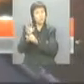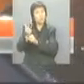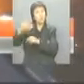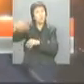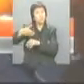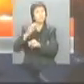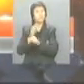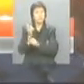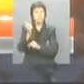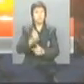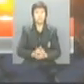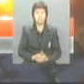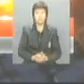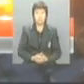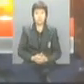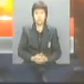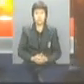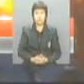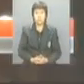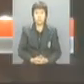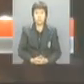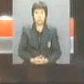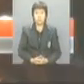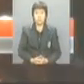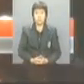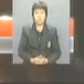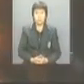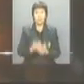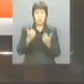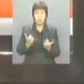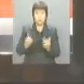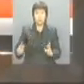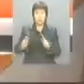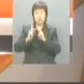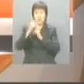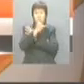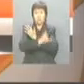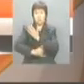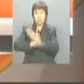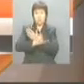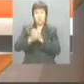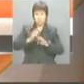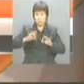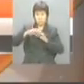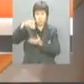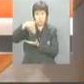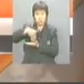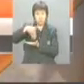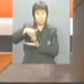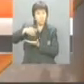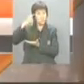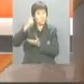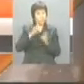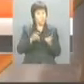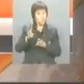ณะนี้กระทรวง ไม่ถึงขั้นของการอพยพนะครับ ค่ะขณะนี้ทางกระทรวงการต่างประเทศได้มีการเป็นศูนย์กลางในการติดต่อในเรื่องนี้อย่างไรบ้างเพราะเนื่องจ